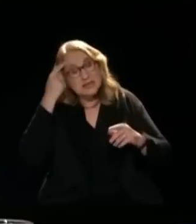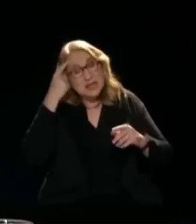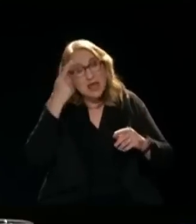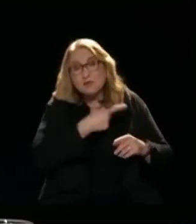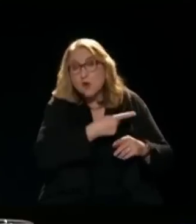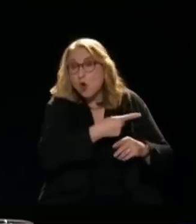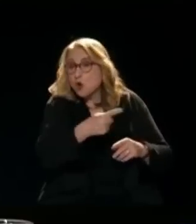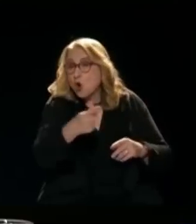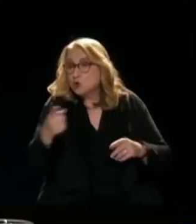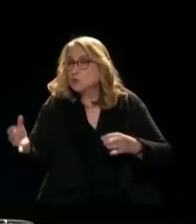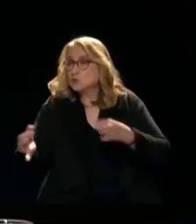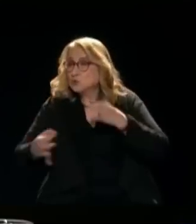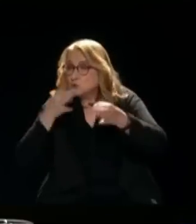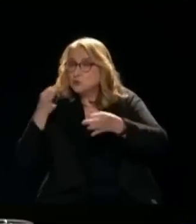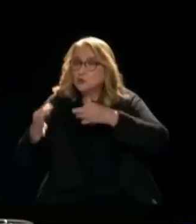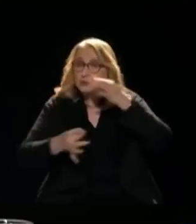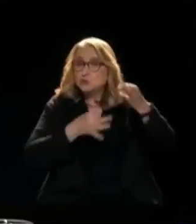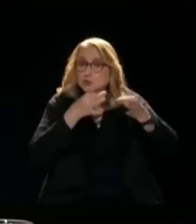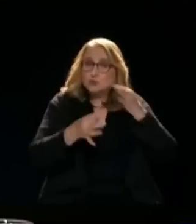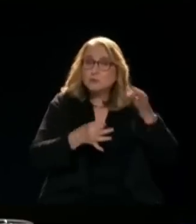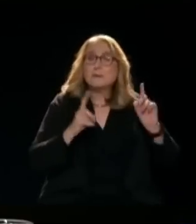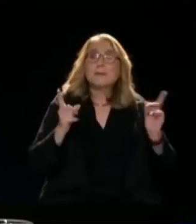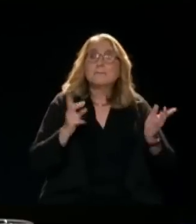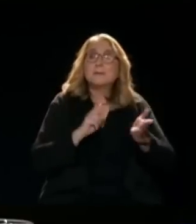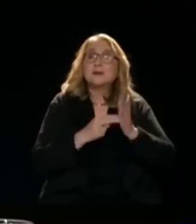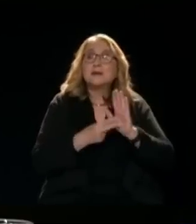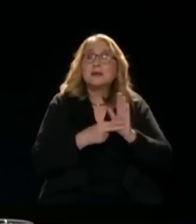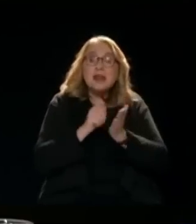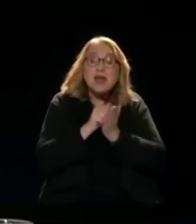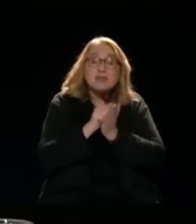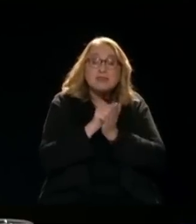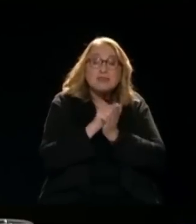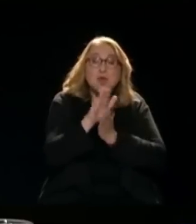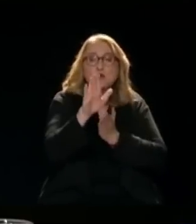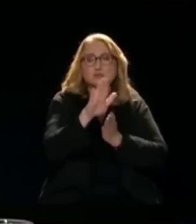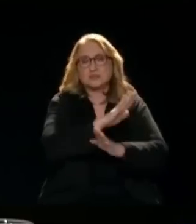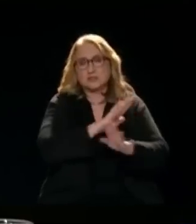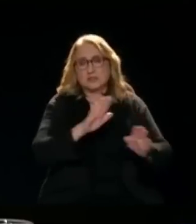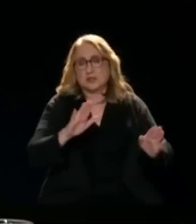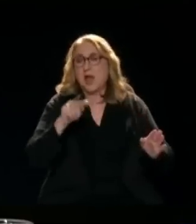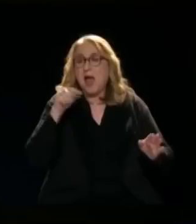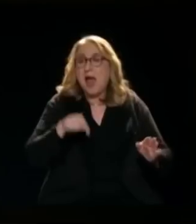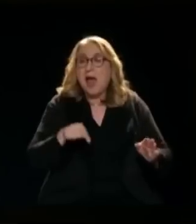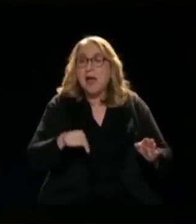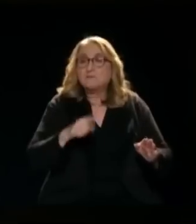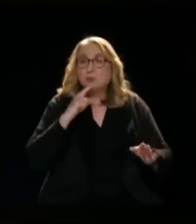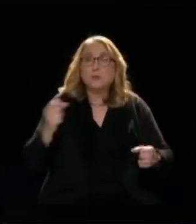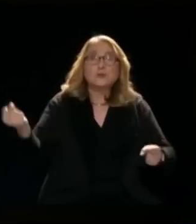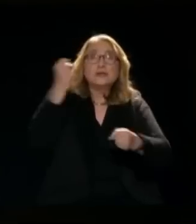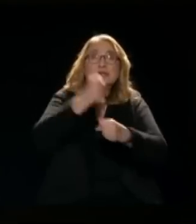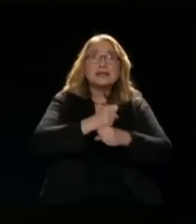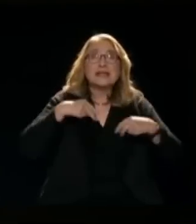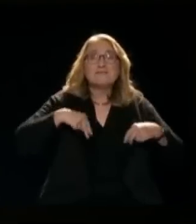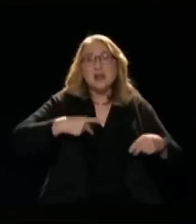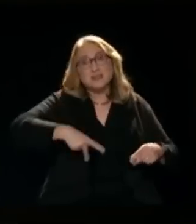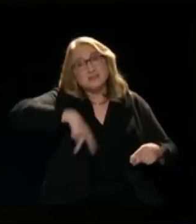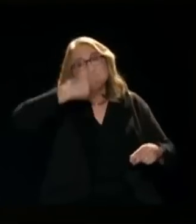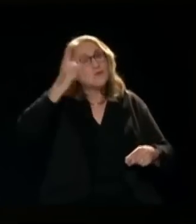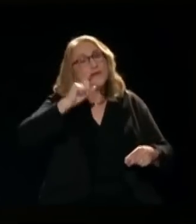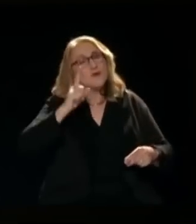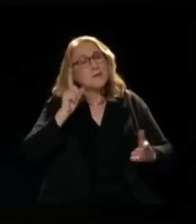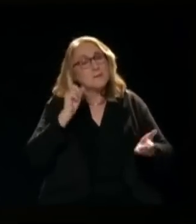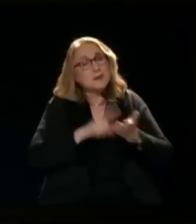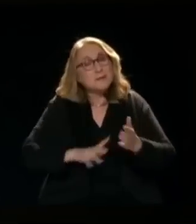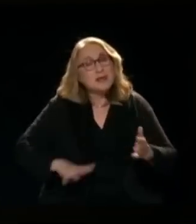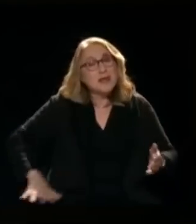πρέπει να φοβάται είναι αυτό που έρχεται ή που του φέρνουν, όχι αυτό που πρέπει να κάνει ο ίδιος. Από δημοκρατία πώς πηγαίνουμε, πώς το